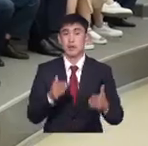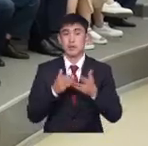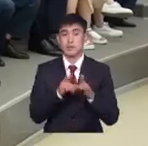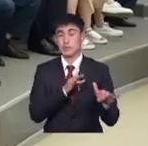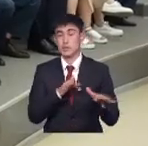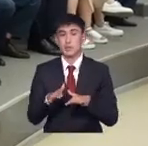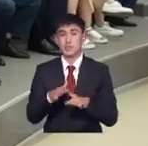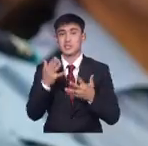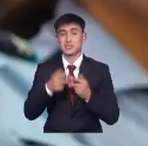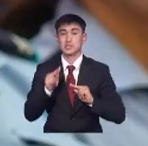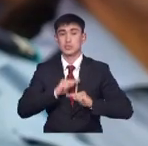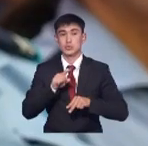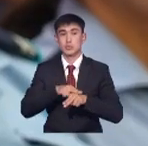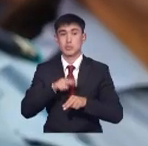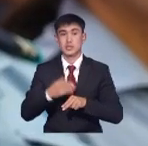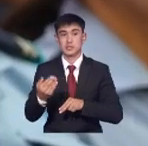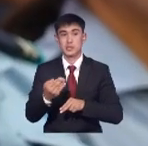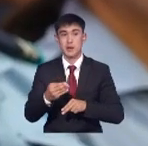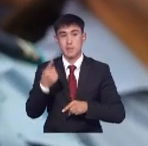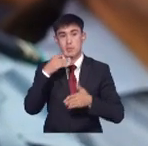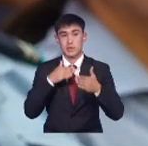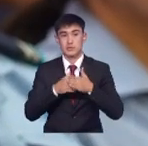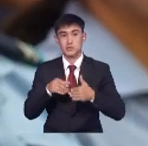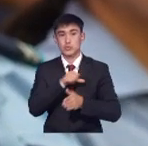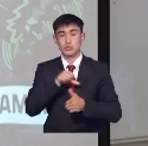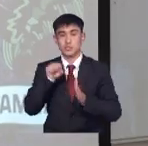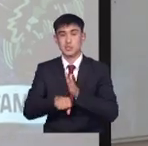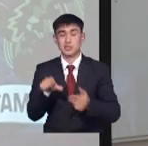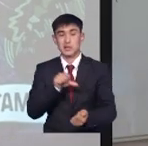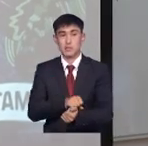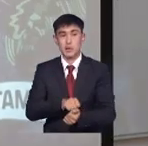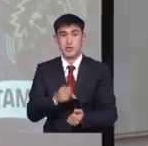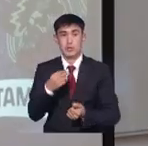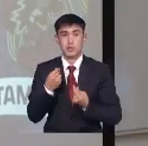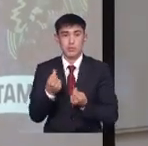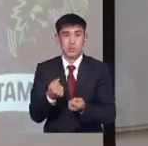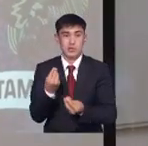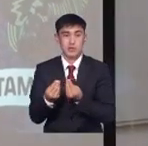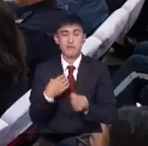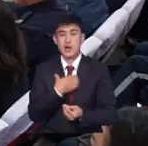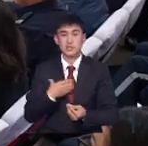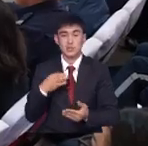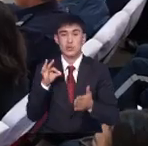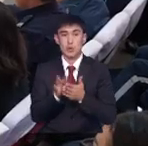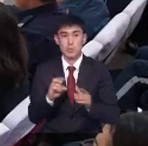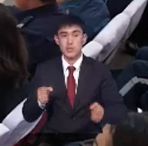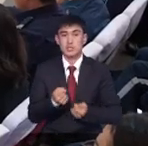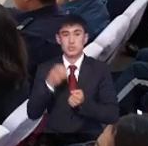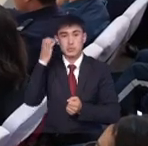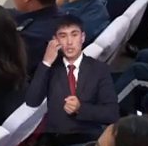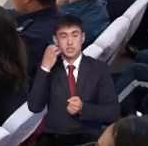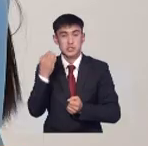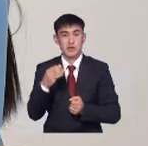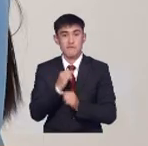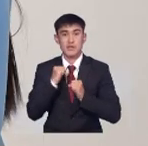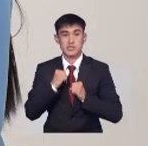Профилактические мероприятия среди сотрудников полиции по предотвращению суицидов, наркомании и лудомании играют ключевую роль в поддержании психологического